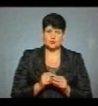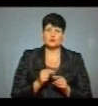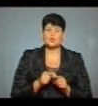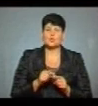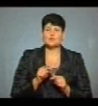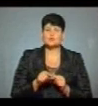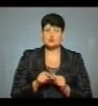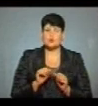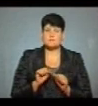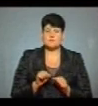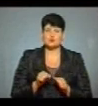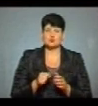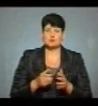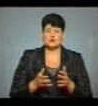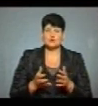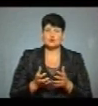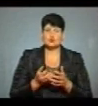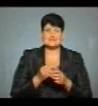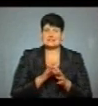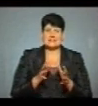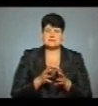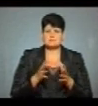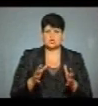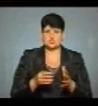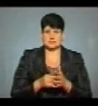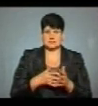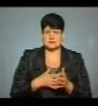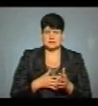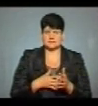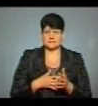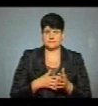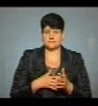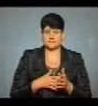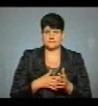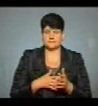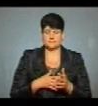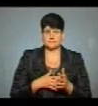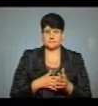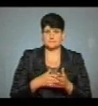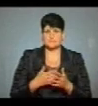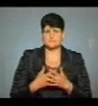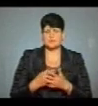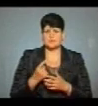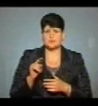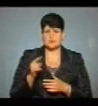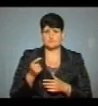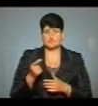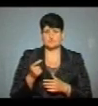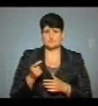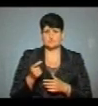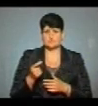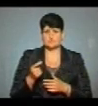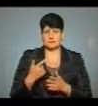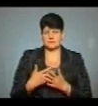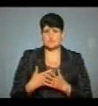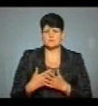зможемо досягти не збільшення тарифу, якщо буде зростати вартість газу, не збільшення. Приблизно на гривню чимось в сьогоднішніх цінах